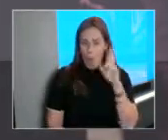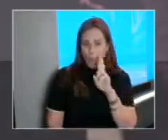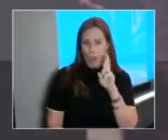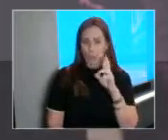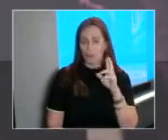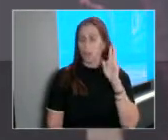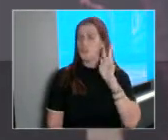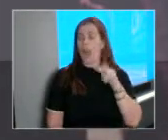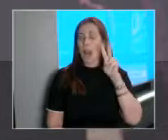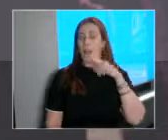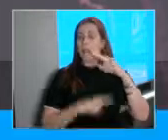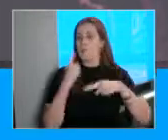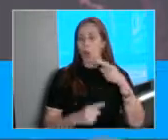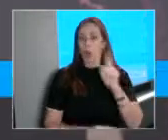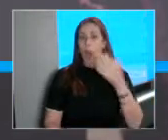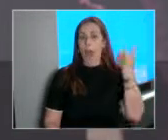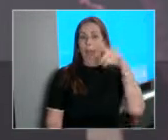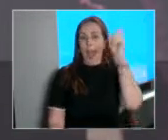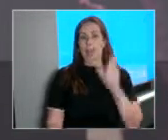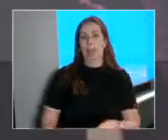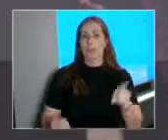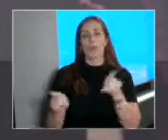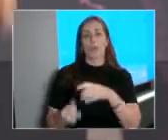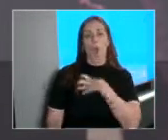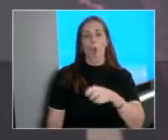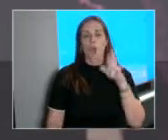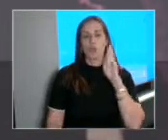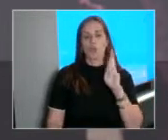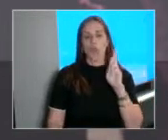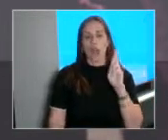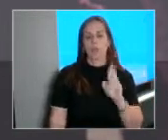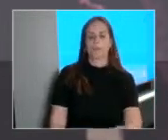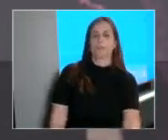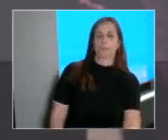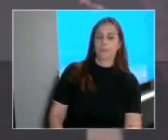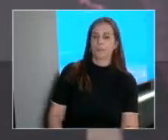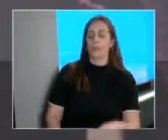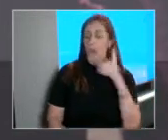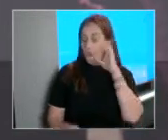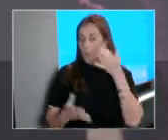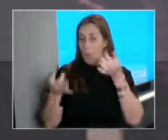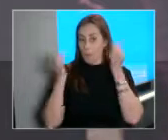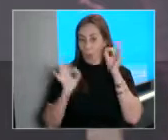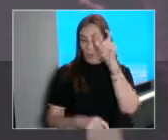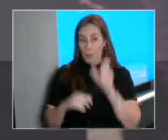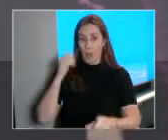כל 2000 שנות גלות לא היה אדם מסוגו, ואני חושב שמה שהיה מיוחד